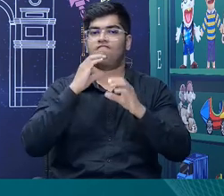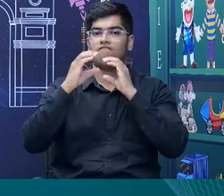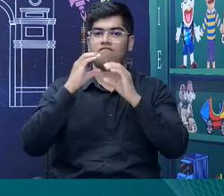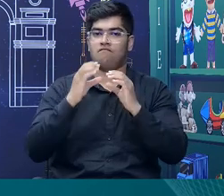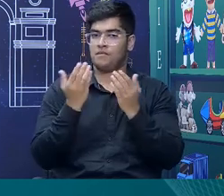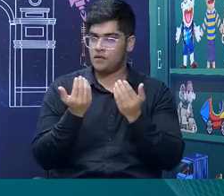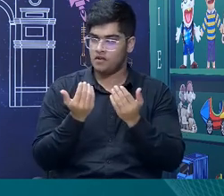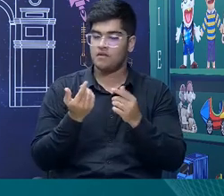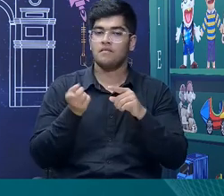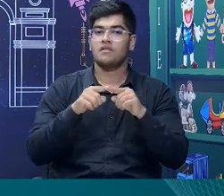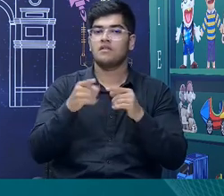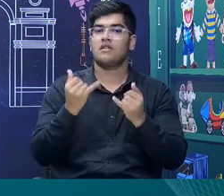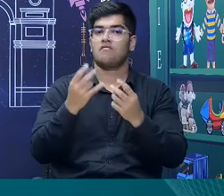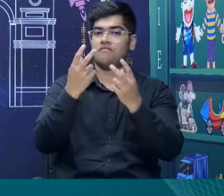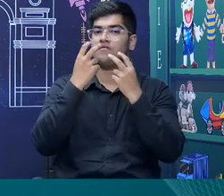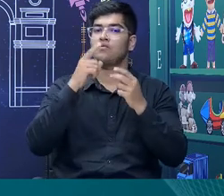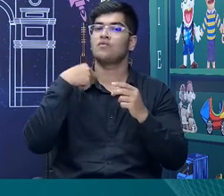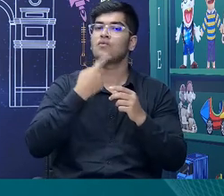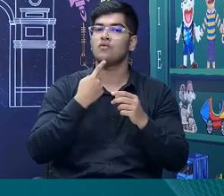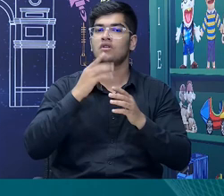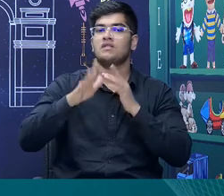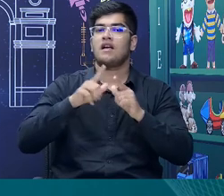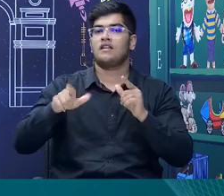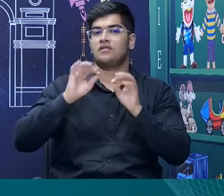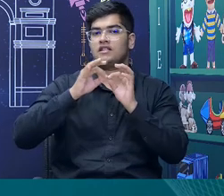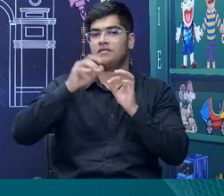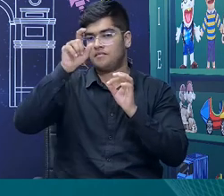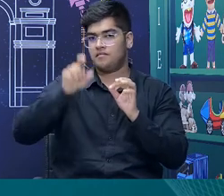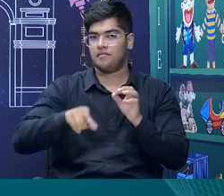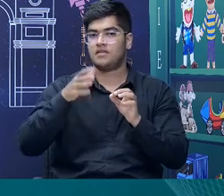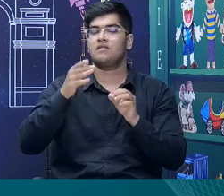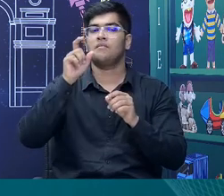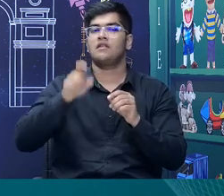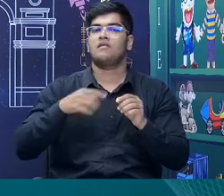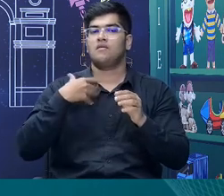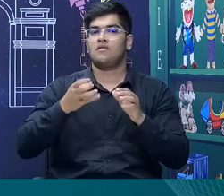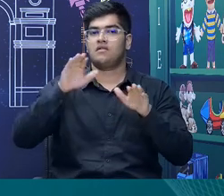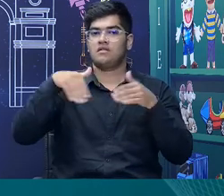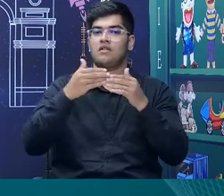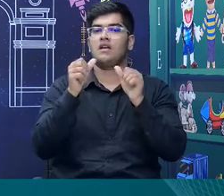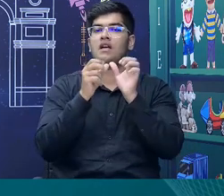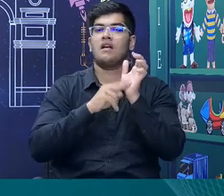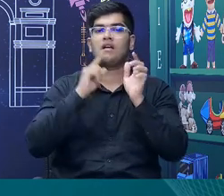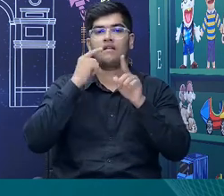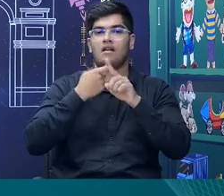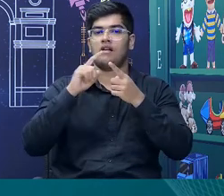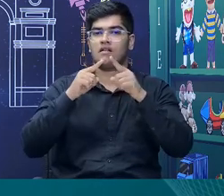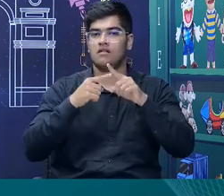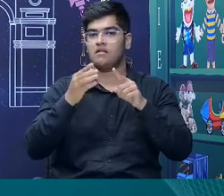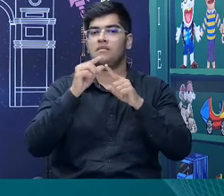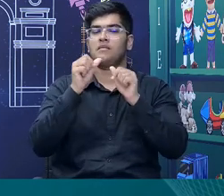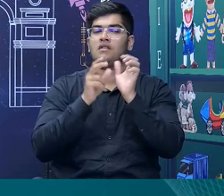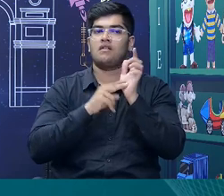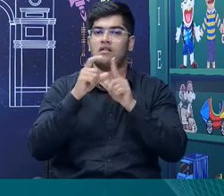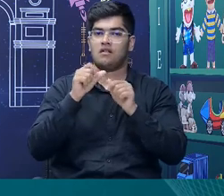स्क्रीन पर देख रहे हैं हमारे साथ एक साइन लैंग्वेज इंटरप्रेटर भी है आपका परिचय करवाना चाहेंगे मिस्टर अनिकेत पांडा से यानी